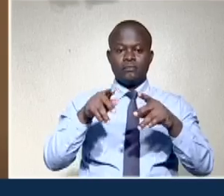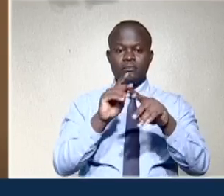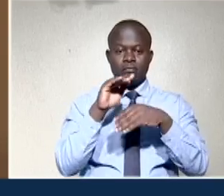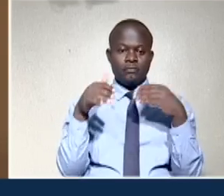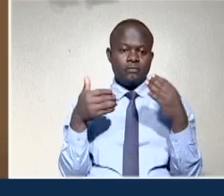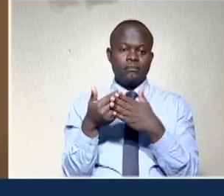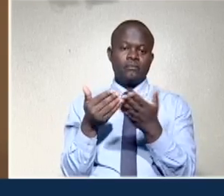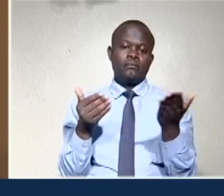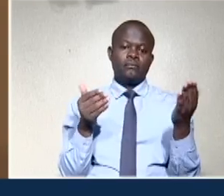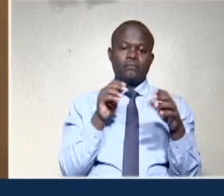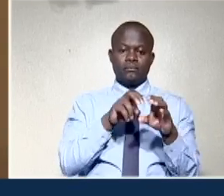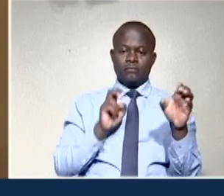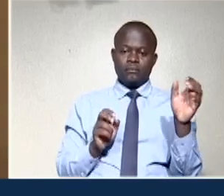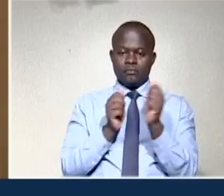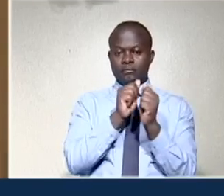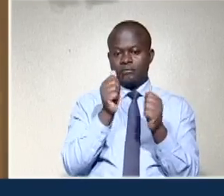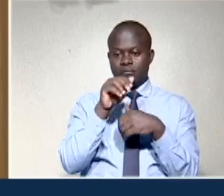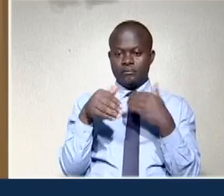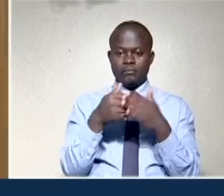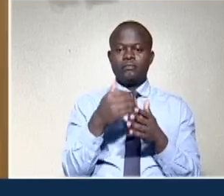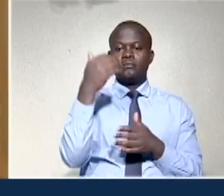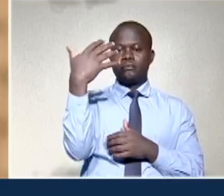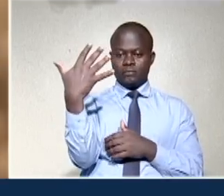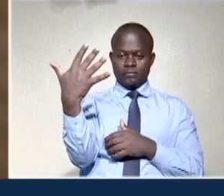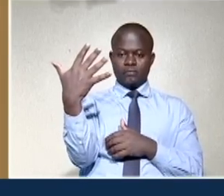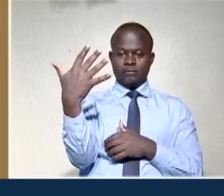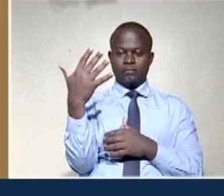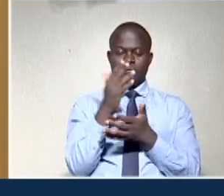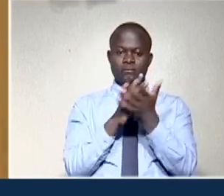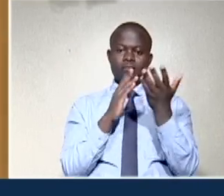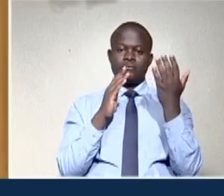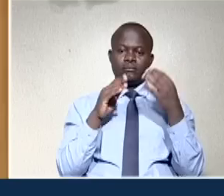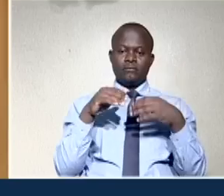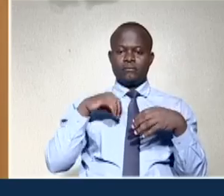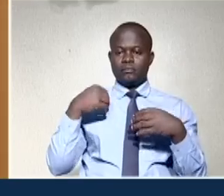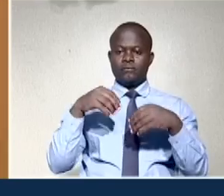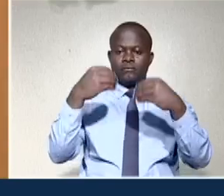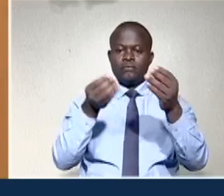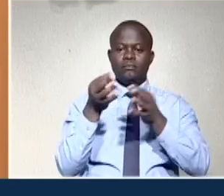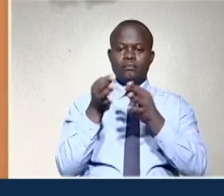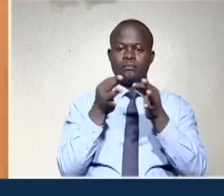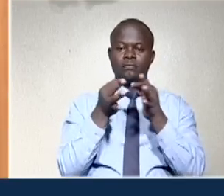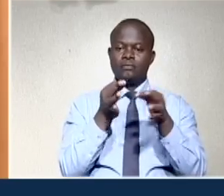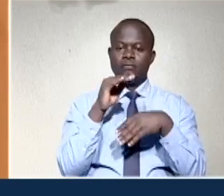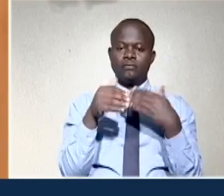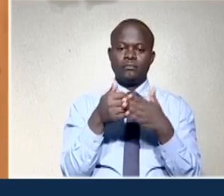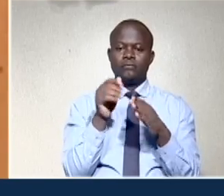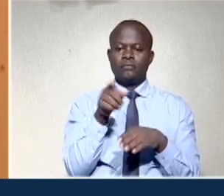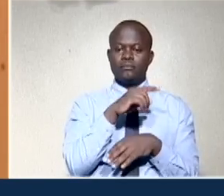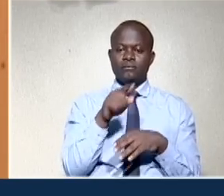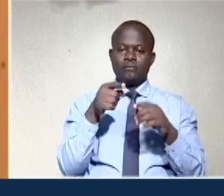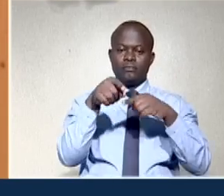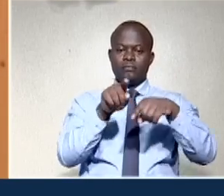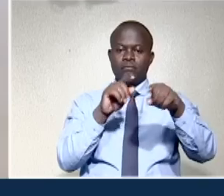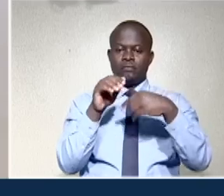rero bahise bakurwamo. Ariko abo bandi bari basigaye 5 hari bamwe ngo banze gutanga ibisobanuro ku makosa